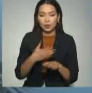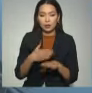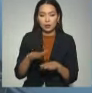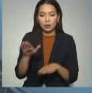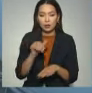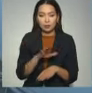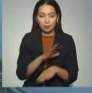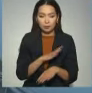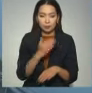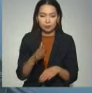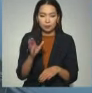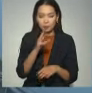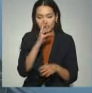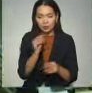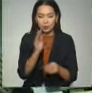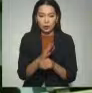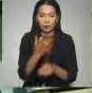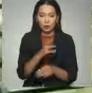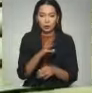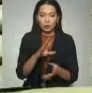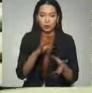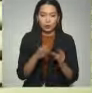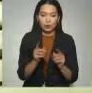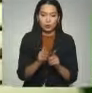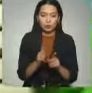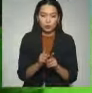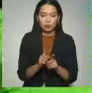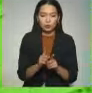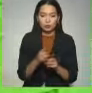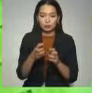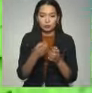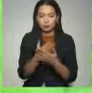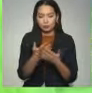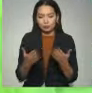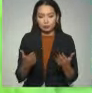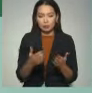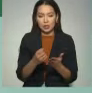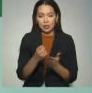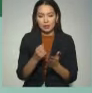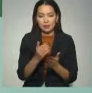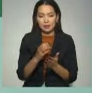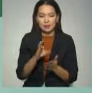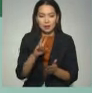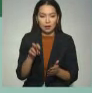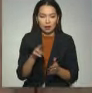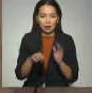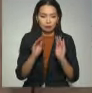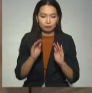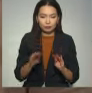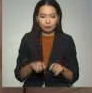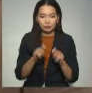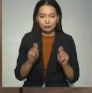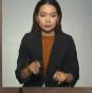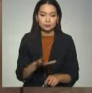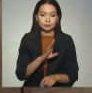өзінің жиған қаржысын қосып 500 миллион тенгеге 12 блоктан тұратын жеміс-жидек қоймасын салды. Сыйымдылығы 220 тонна. 8%